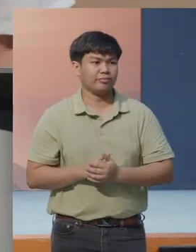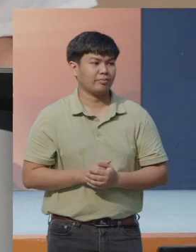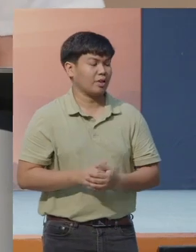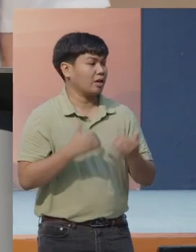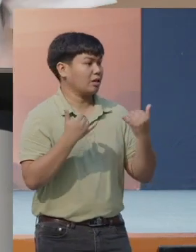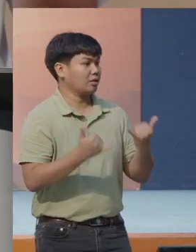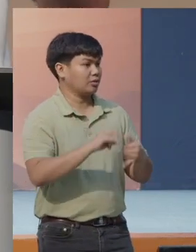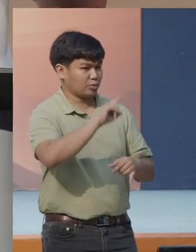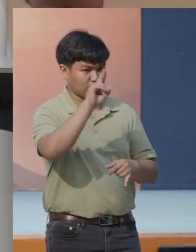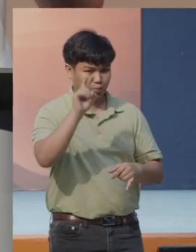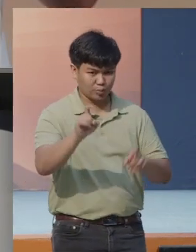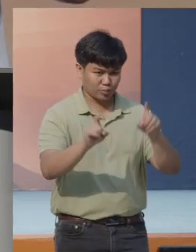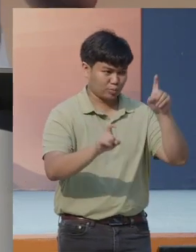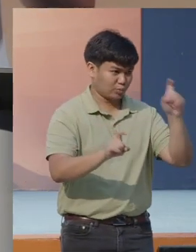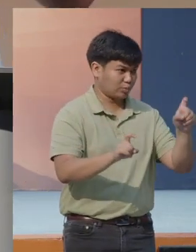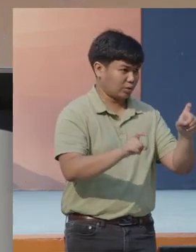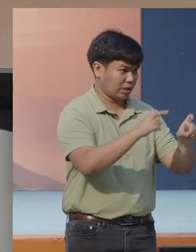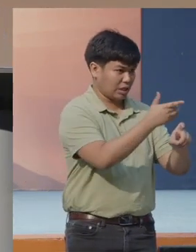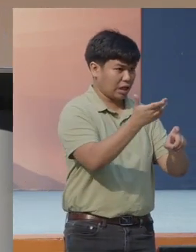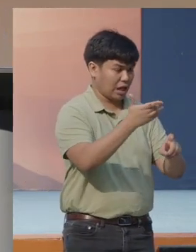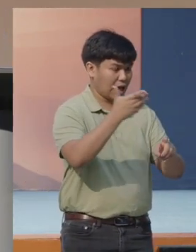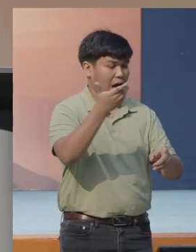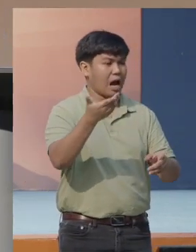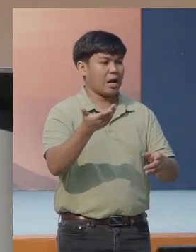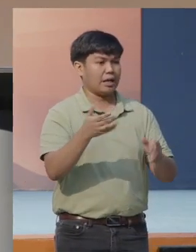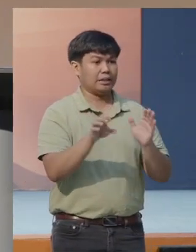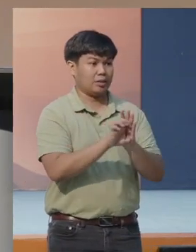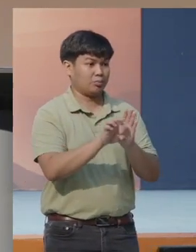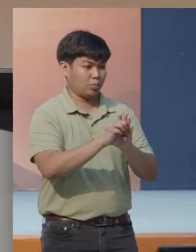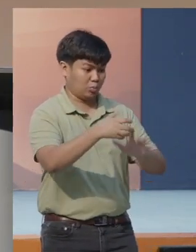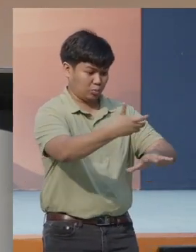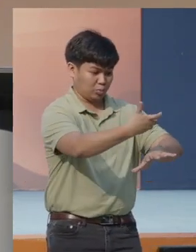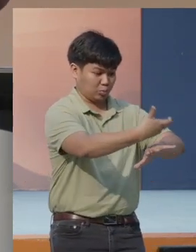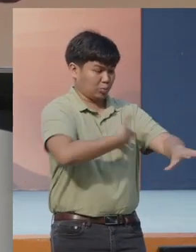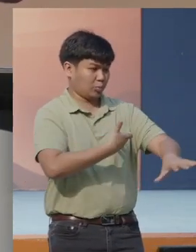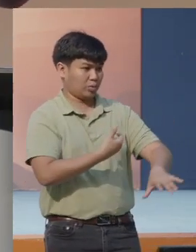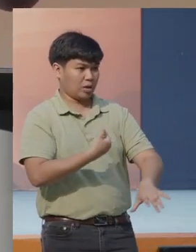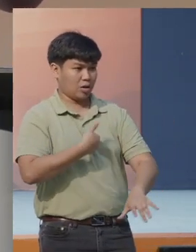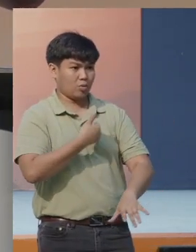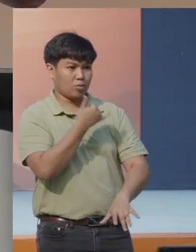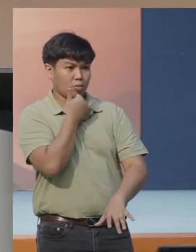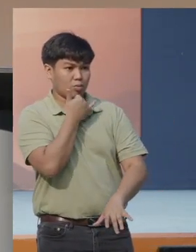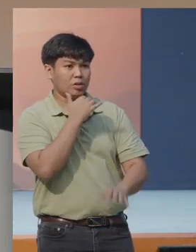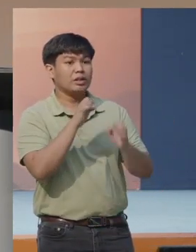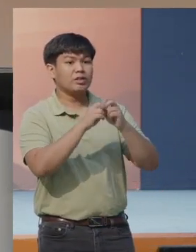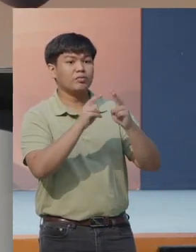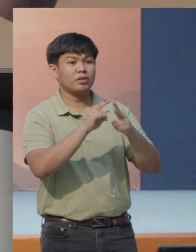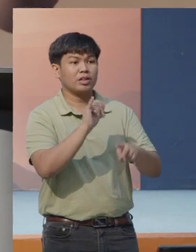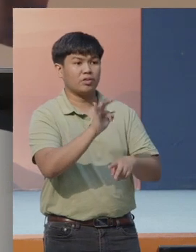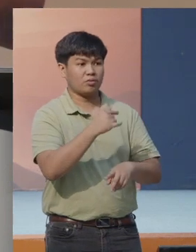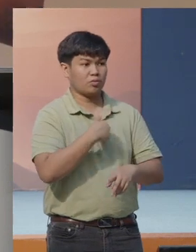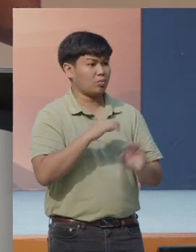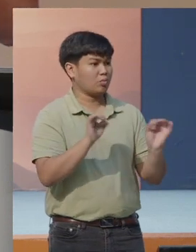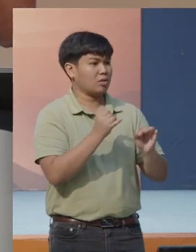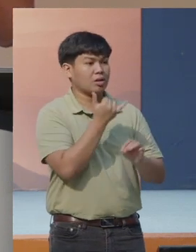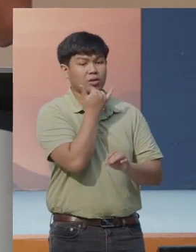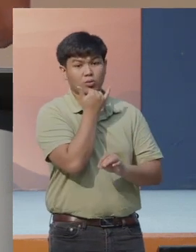ngayon, nangyari na ba sa iyo na ikaw yung na-accuse ng pagkakamali kahit na ikaw ay inosente?